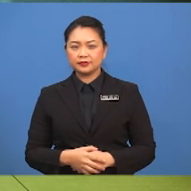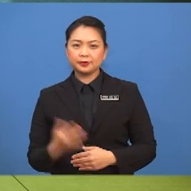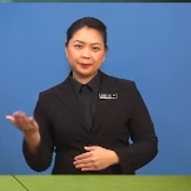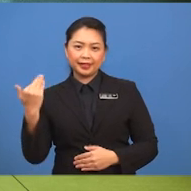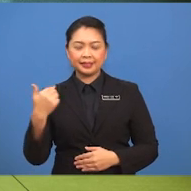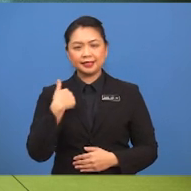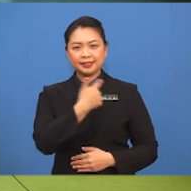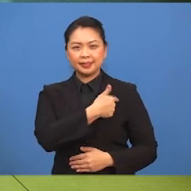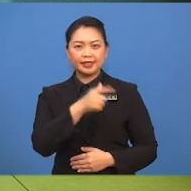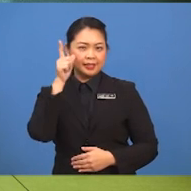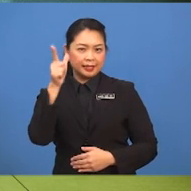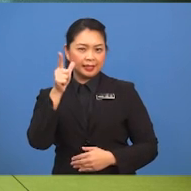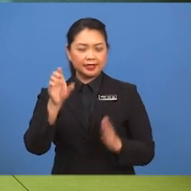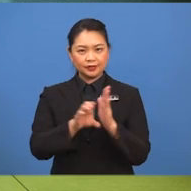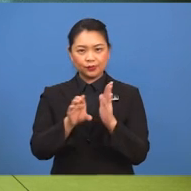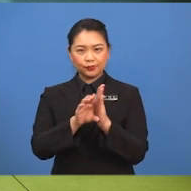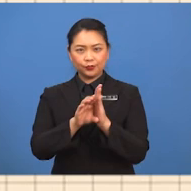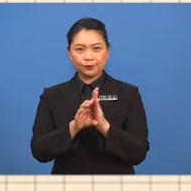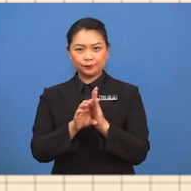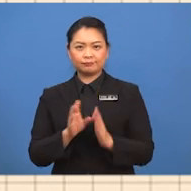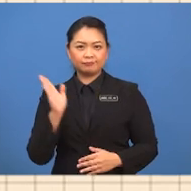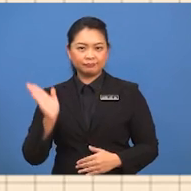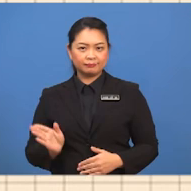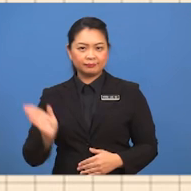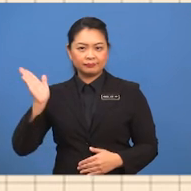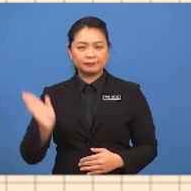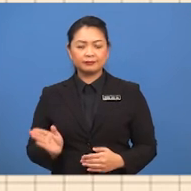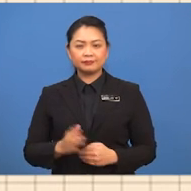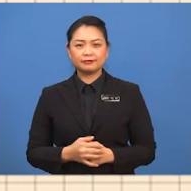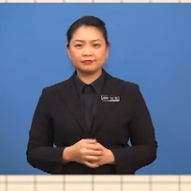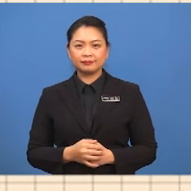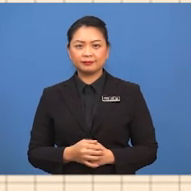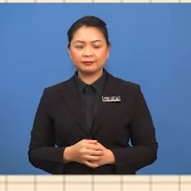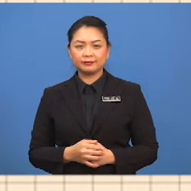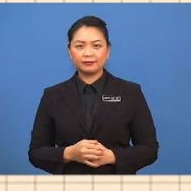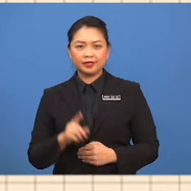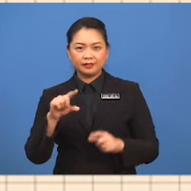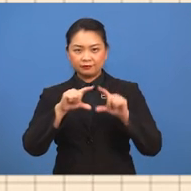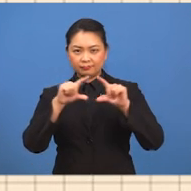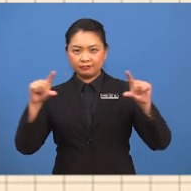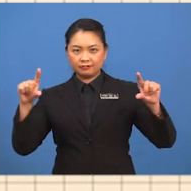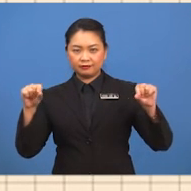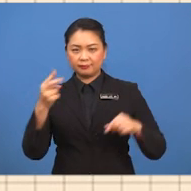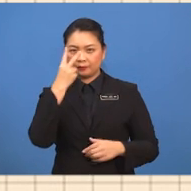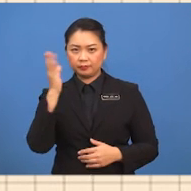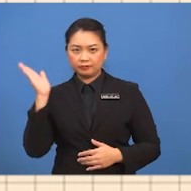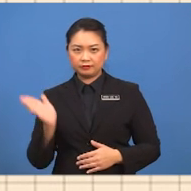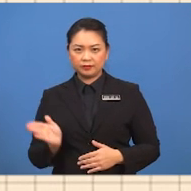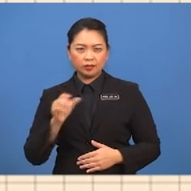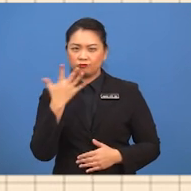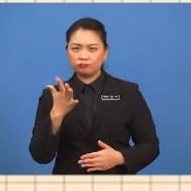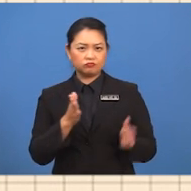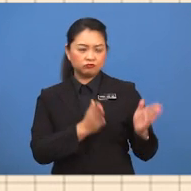Mari kita lihat contoh median. Ini ialah sekumpulan data yang tidak